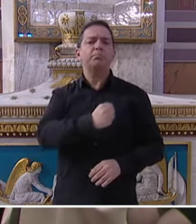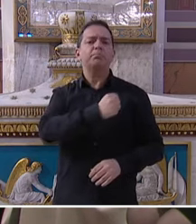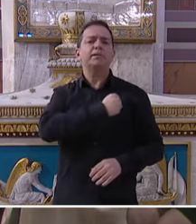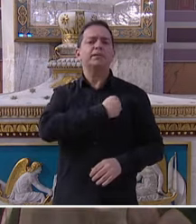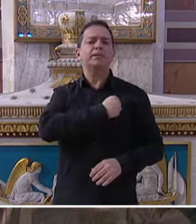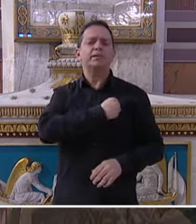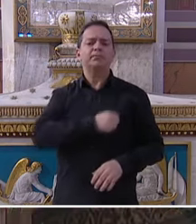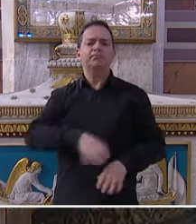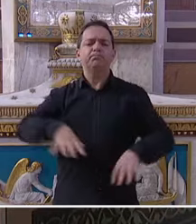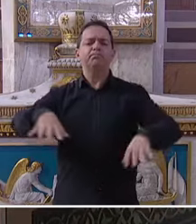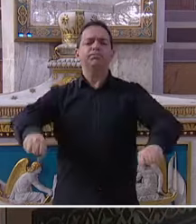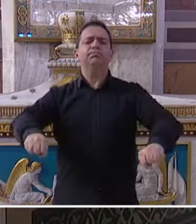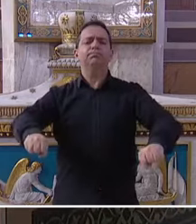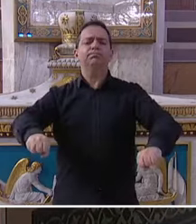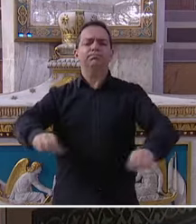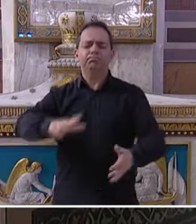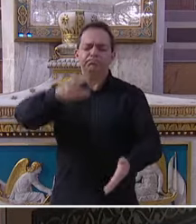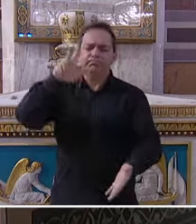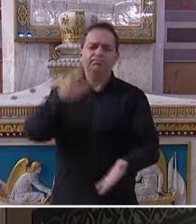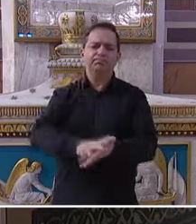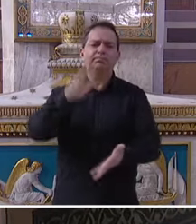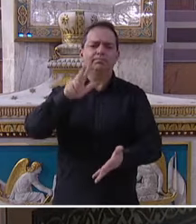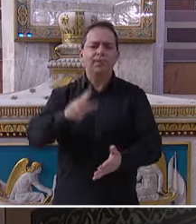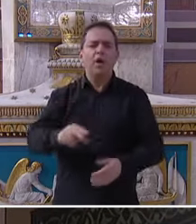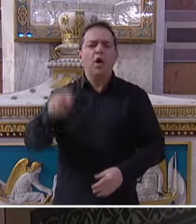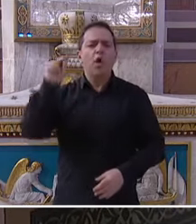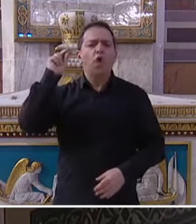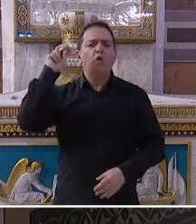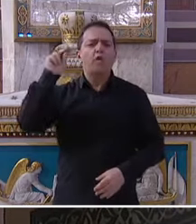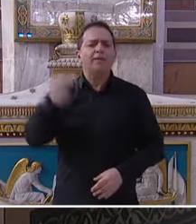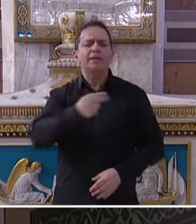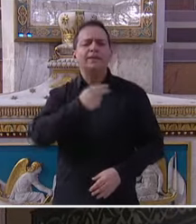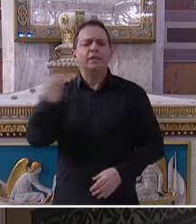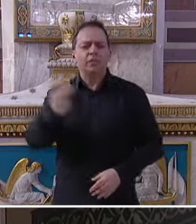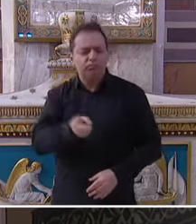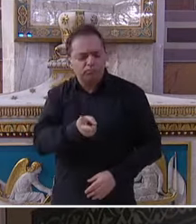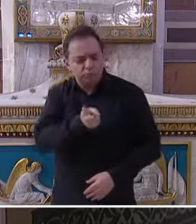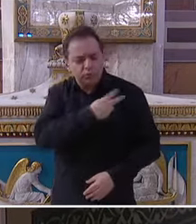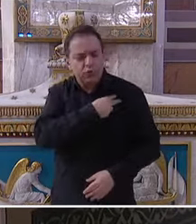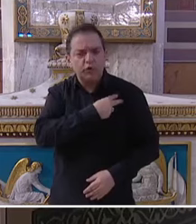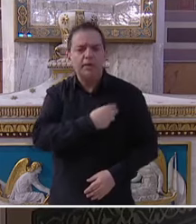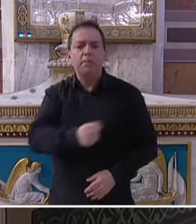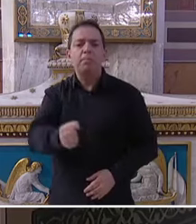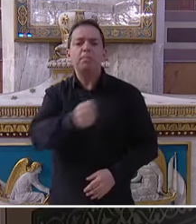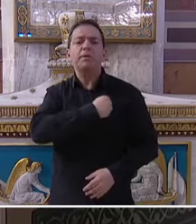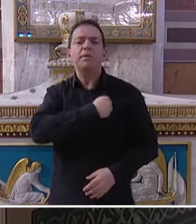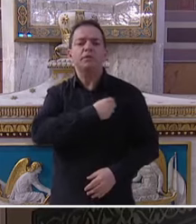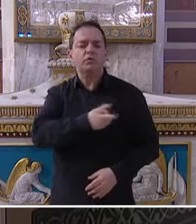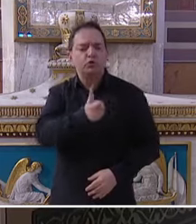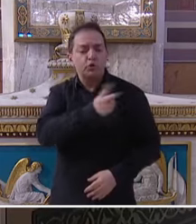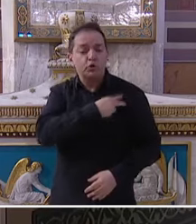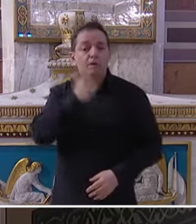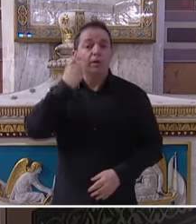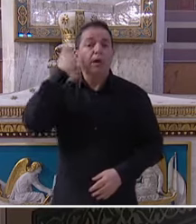ορθοδοξίας, της ορθής γνώμης, της ορθής πίστεως περί